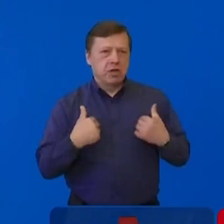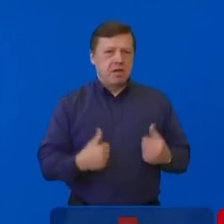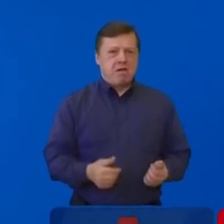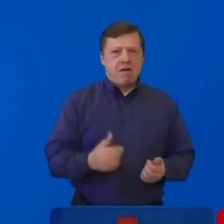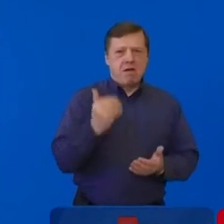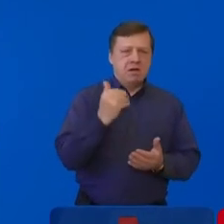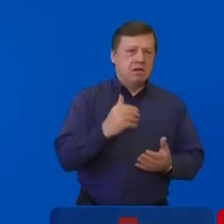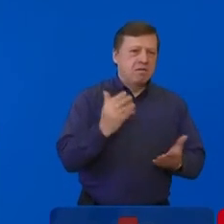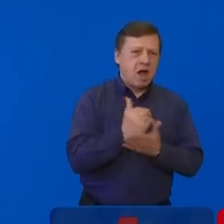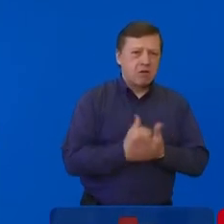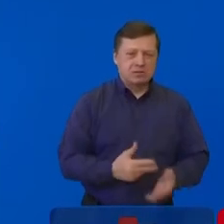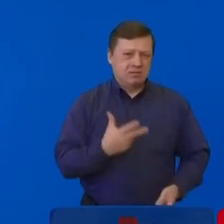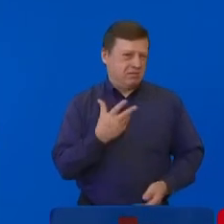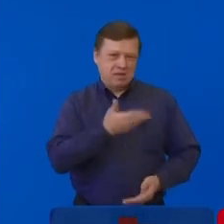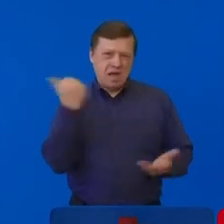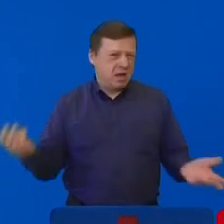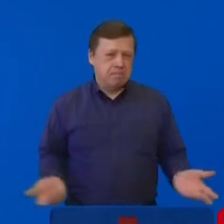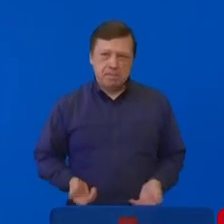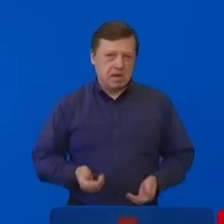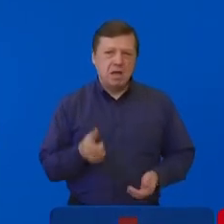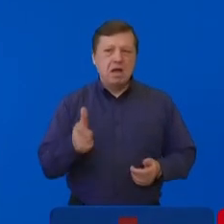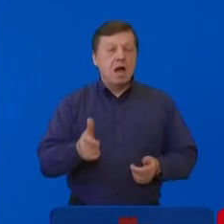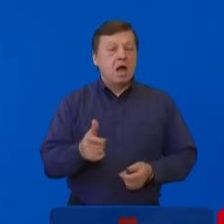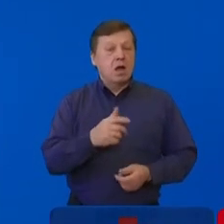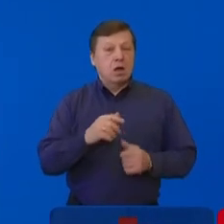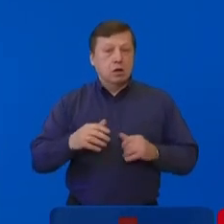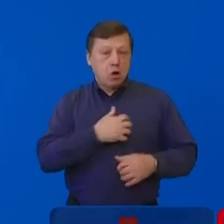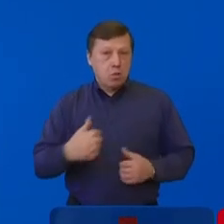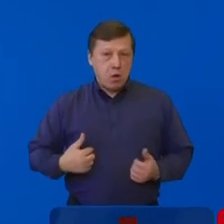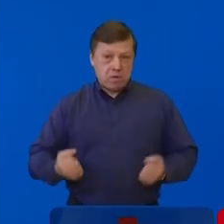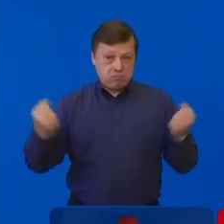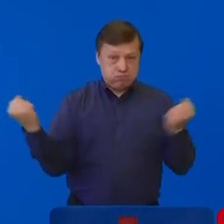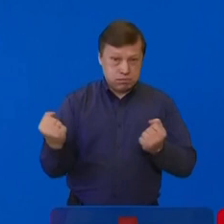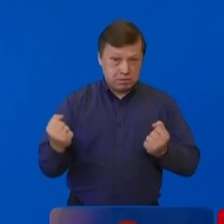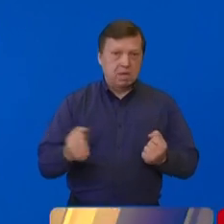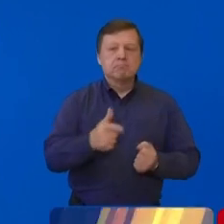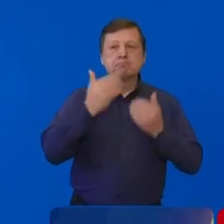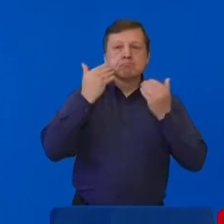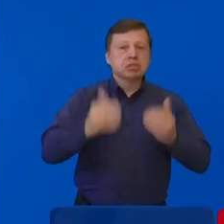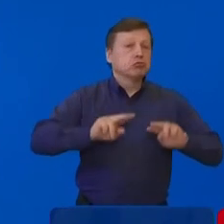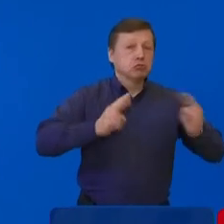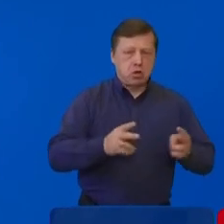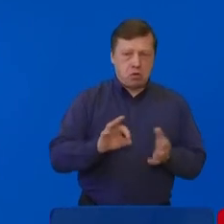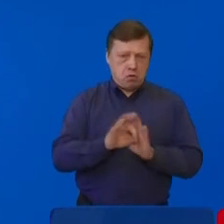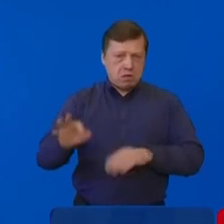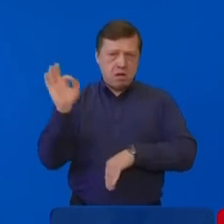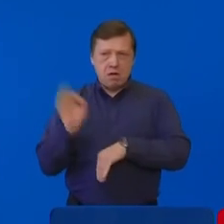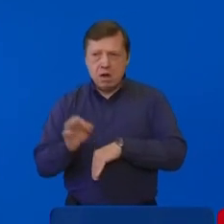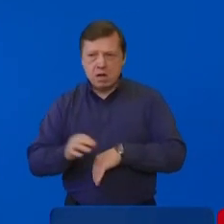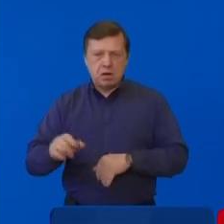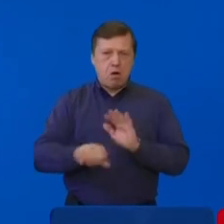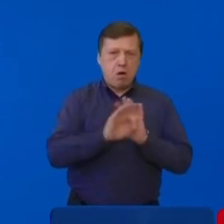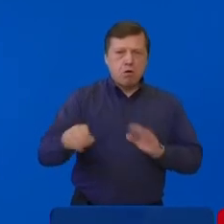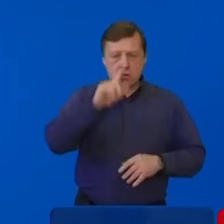silnej gospodarki. Silna gospodarka jest warunkiem wstępnym funkcjonowania służby zdrowia, funkcjonowania społeczeństwa